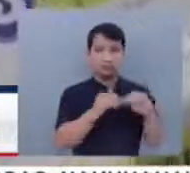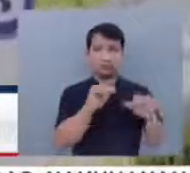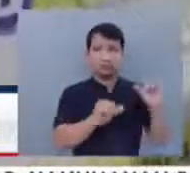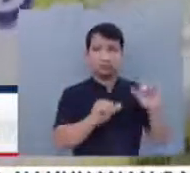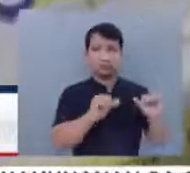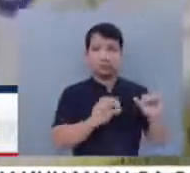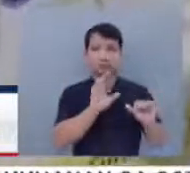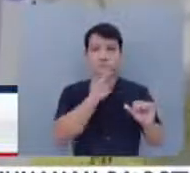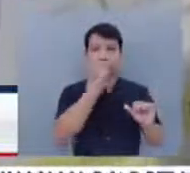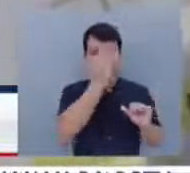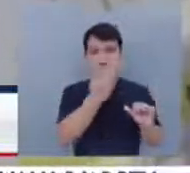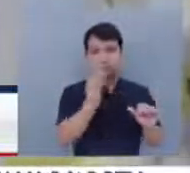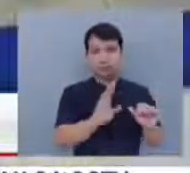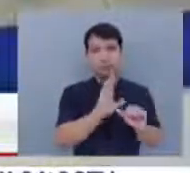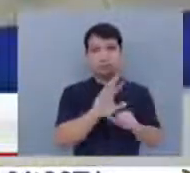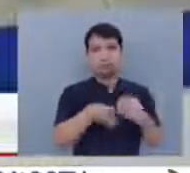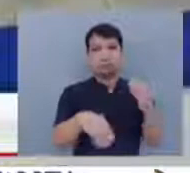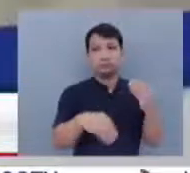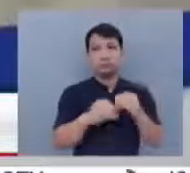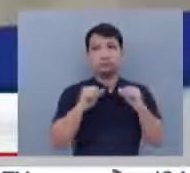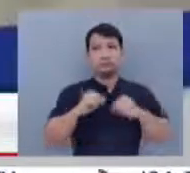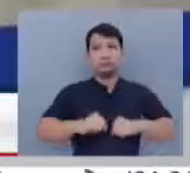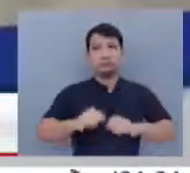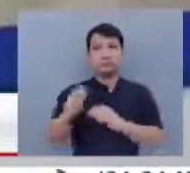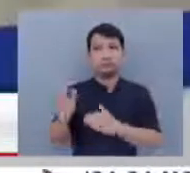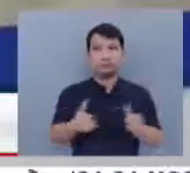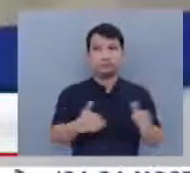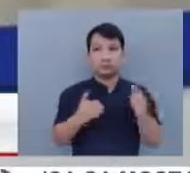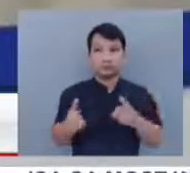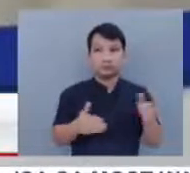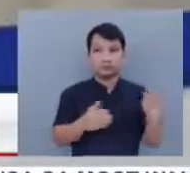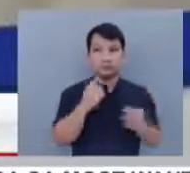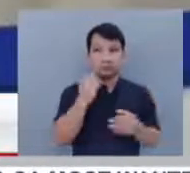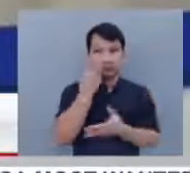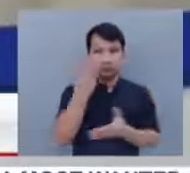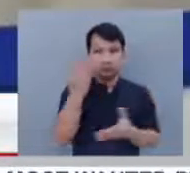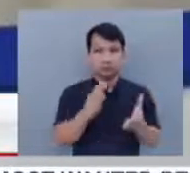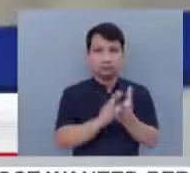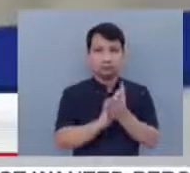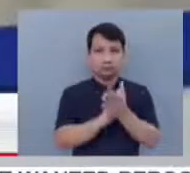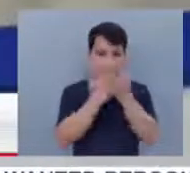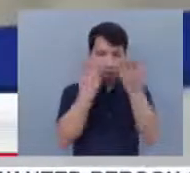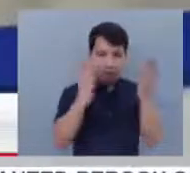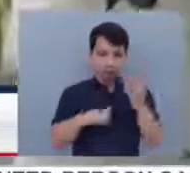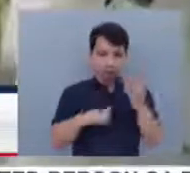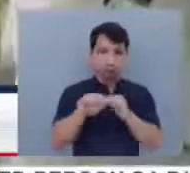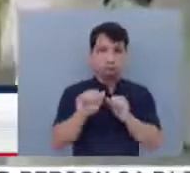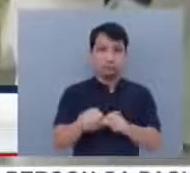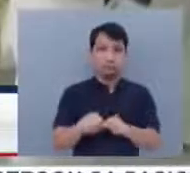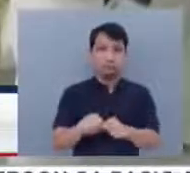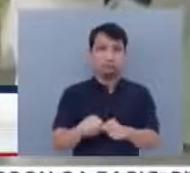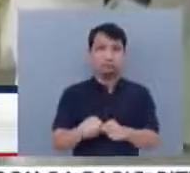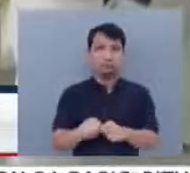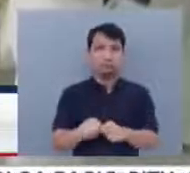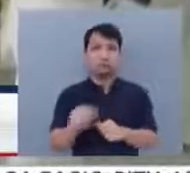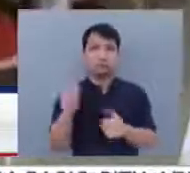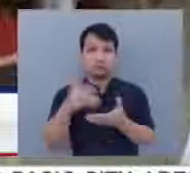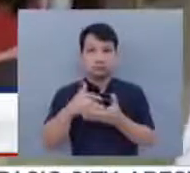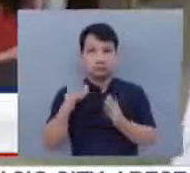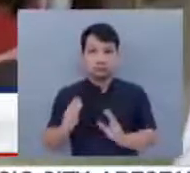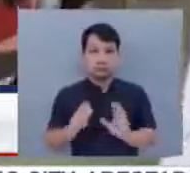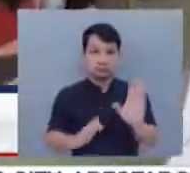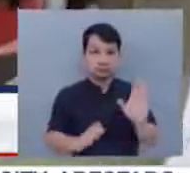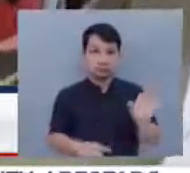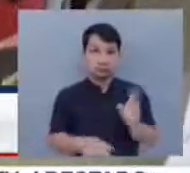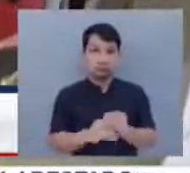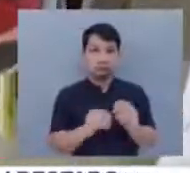namin, nagawa ng plano ang mga paaralan para ma-recover nila ang mga mag-aaral. Ganito din ang eksena